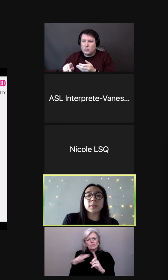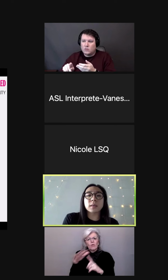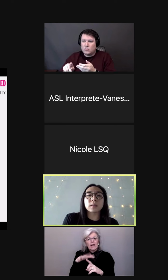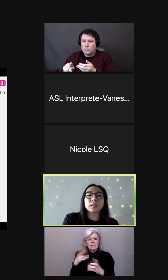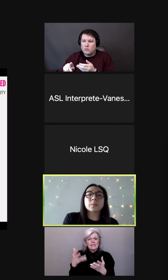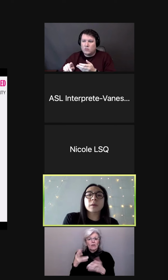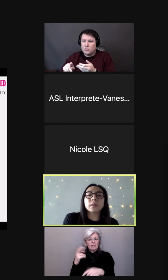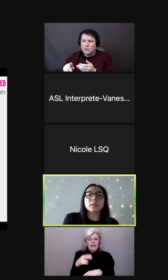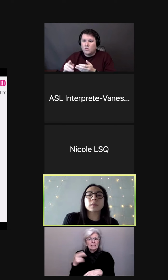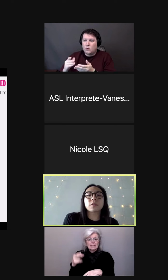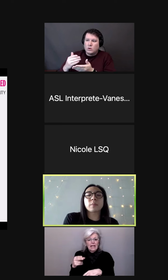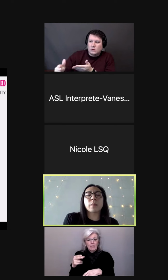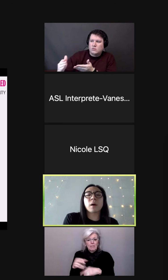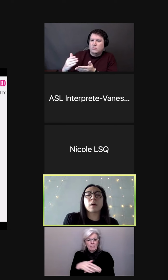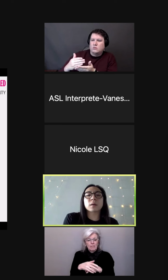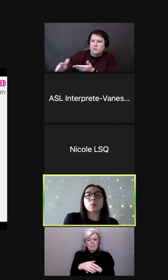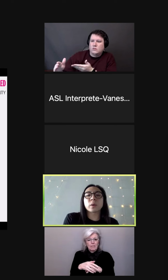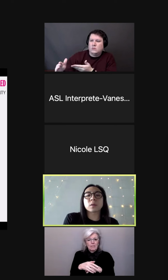handicap